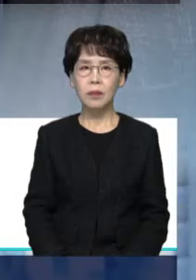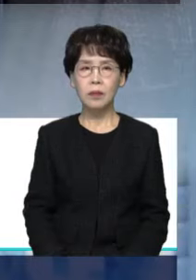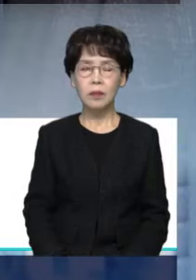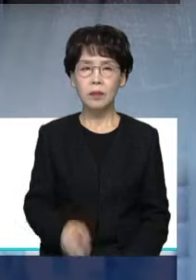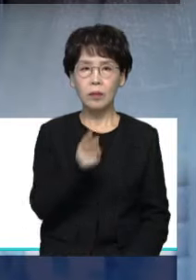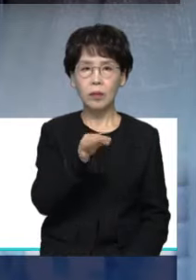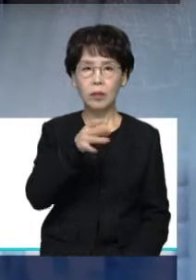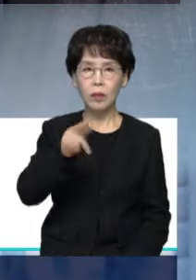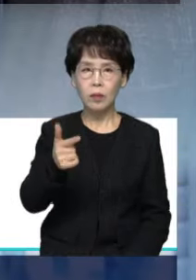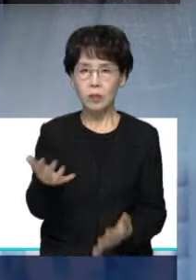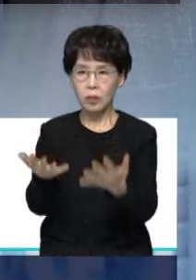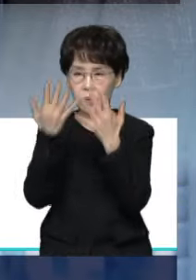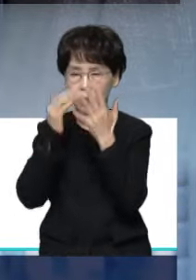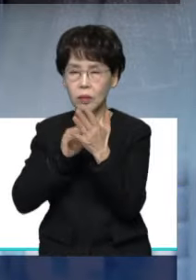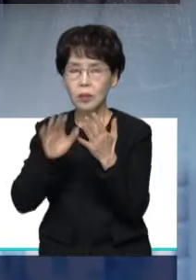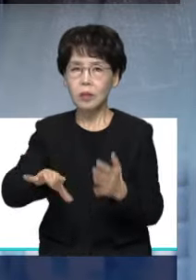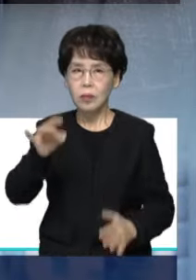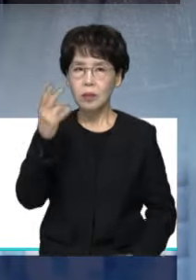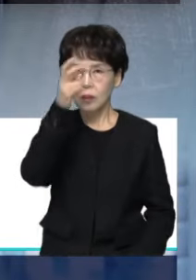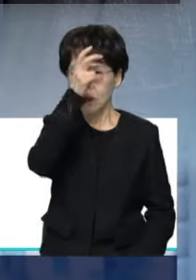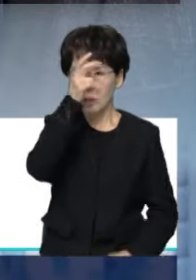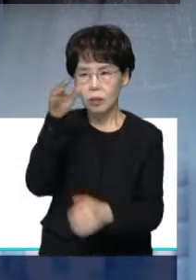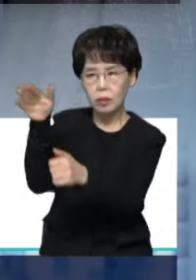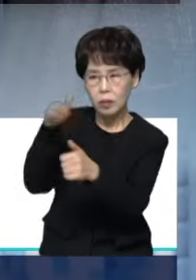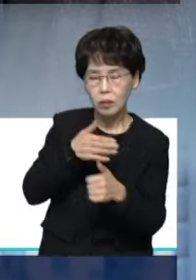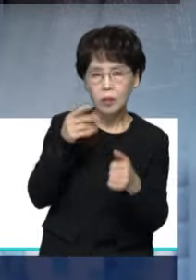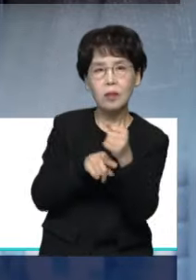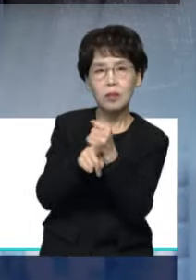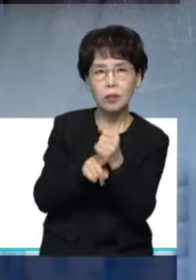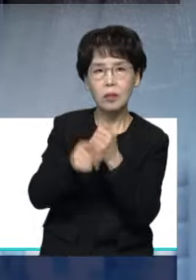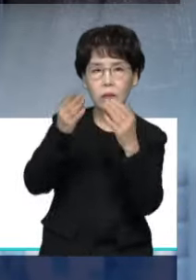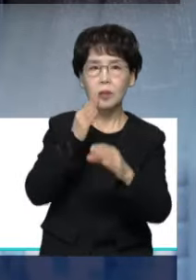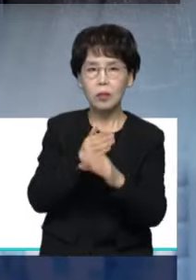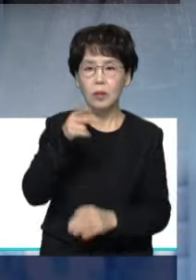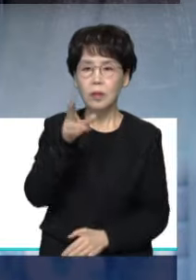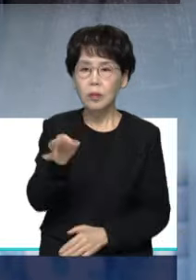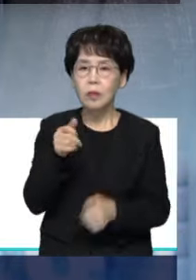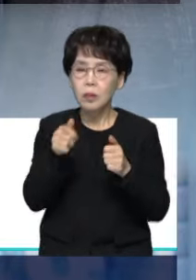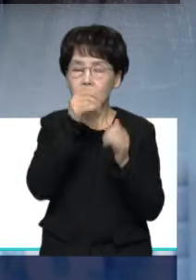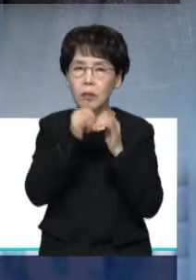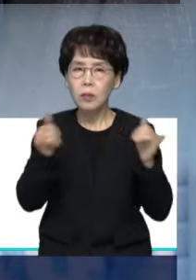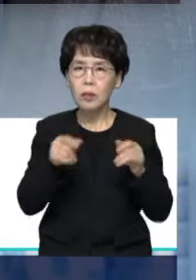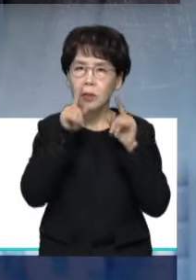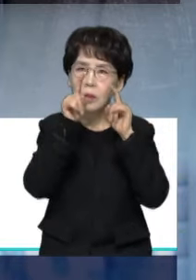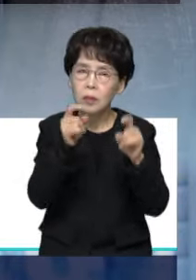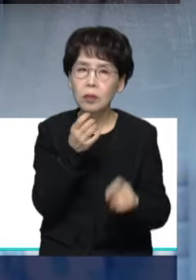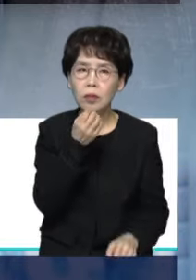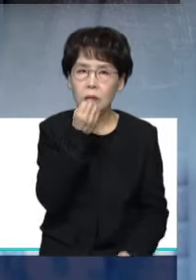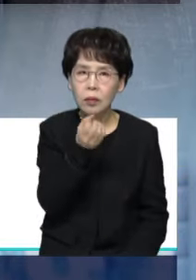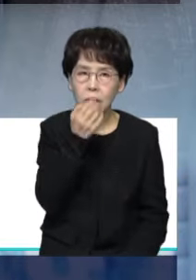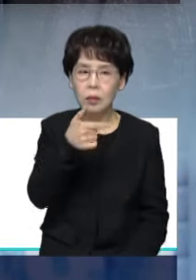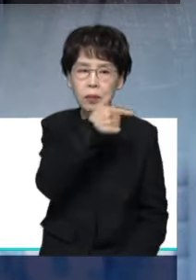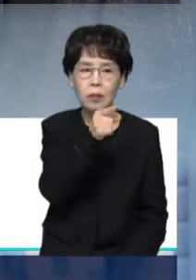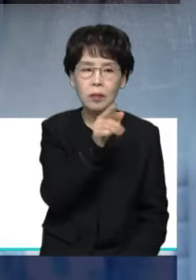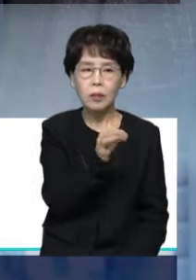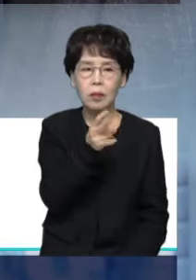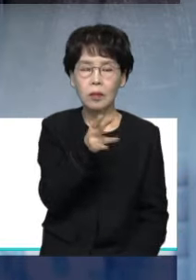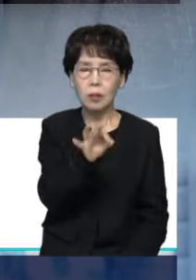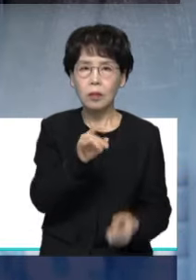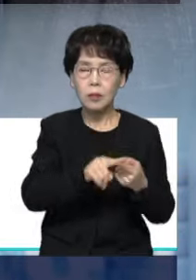명태균 씨가 구속 수감 뒤 첫 검찰 소환 조사를 받고 있습니다. 명 씨 변호인 측은 의혹을 폭로한 강혜경 씨 주장에 대한 증거를